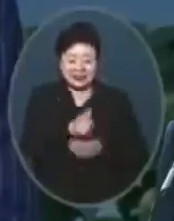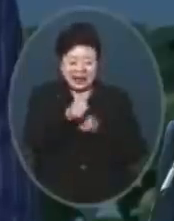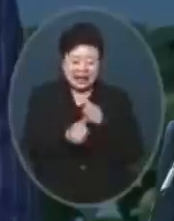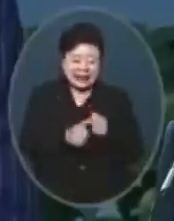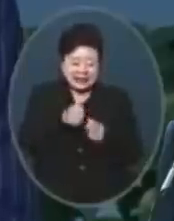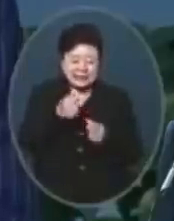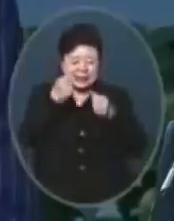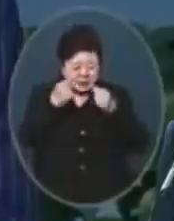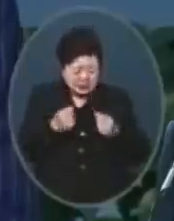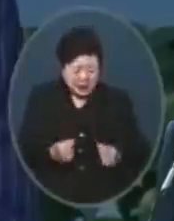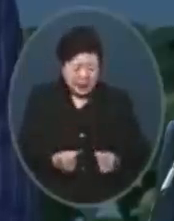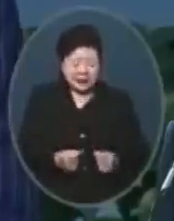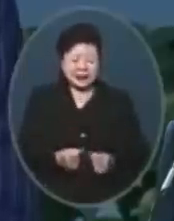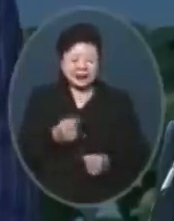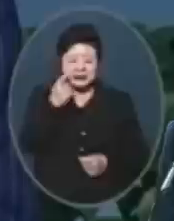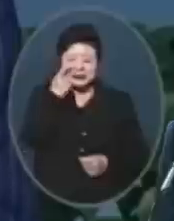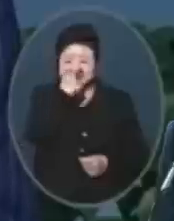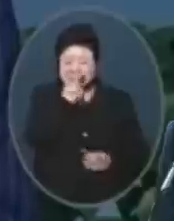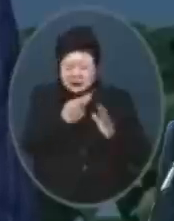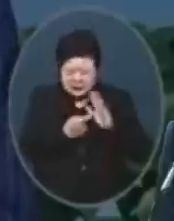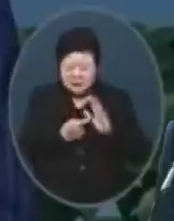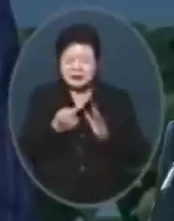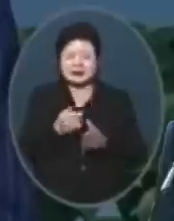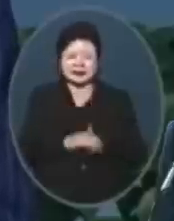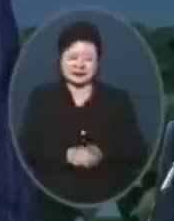하나님이 살아계신다는 것을 확인할 수 있기 때문에